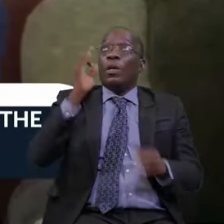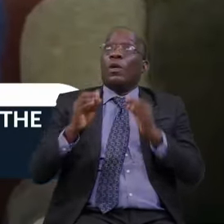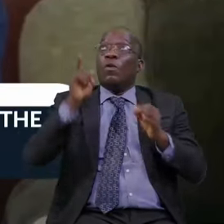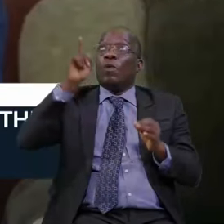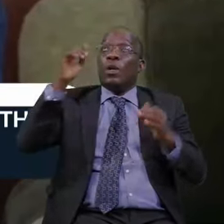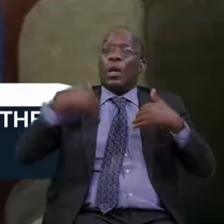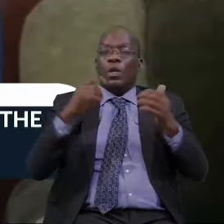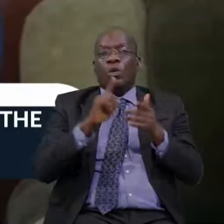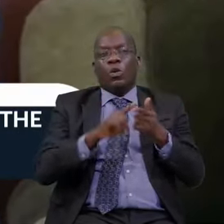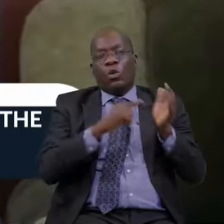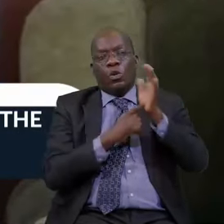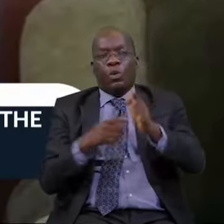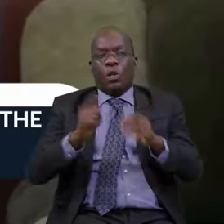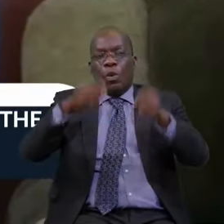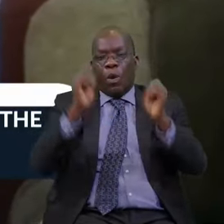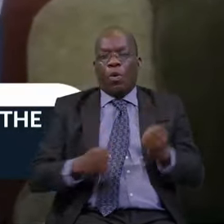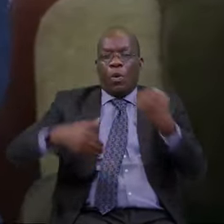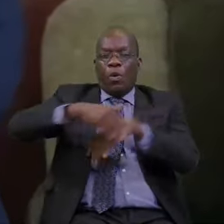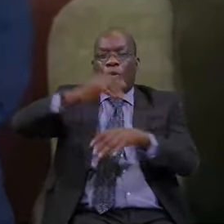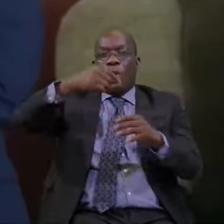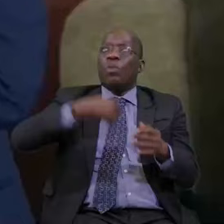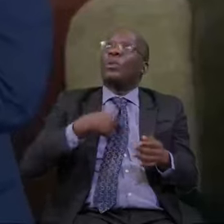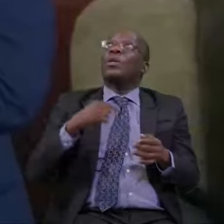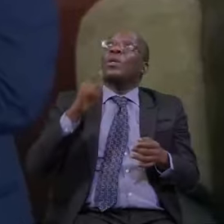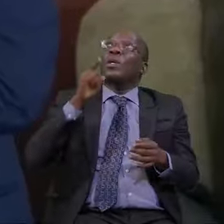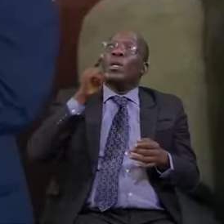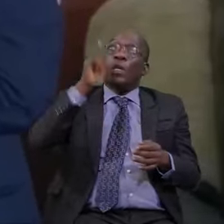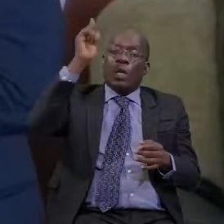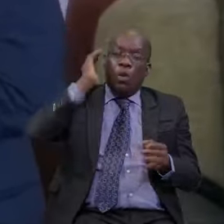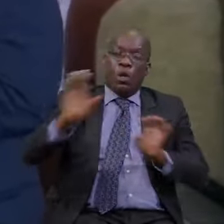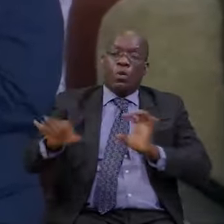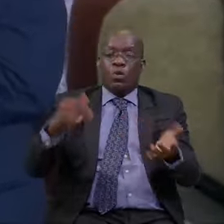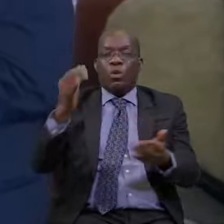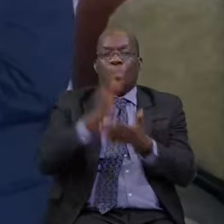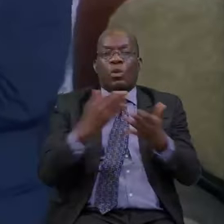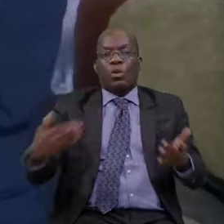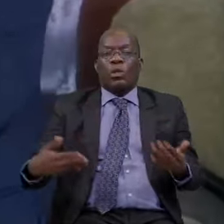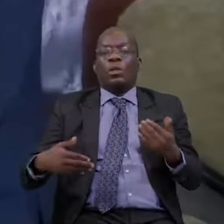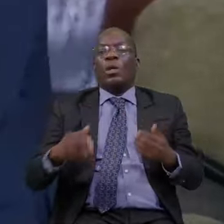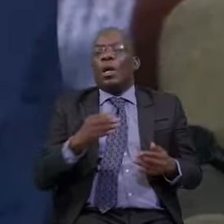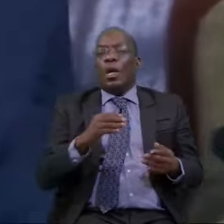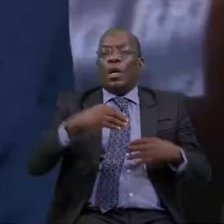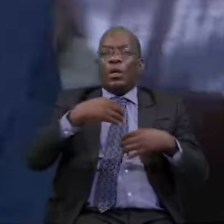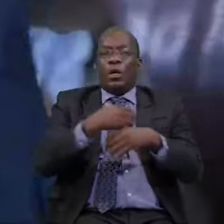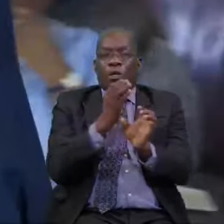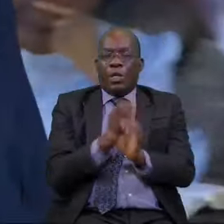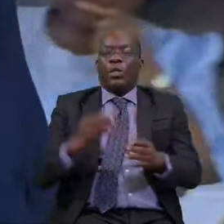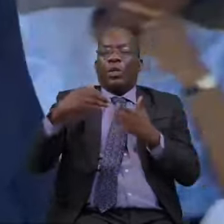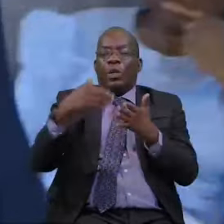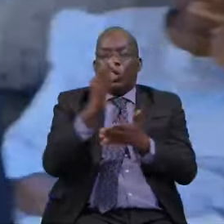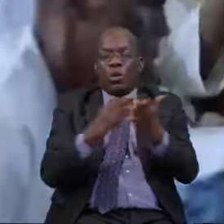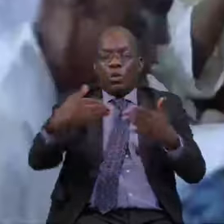la même puissance. S'il veut exercer le pouvoir, il va l'exercer sûrement. Il va faire quelque chose qui vous